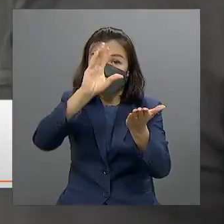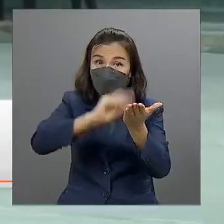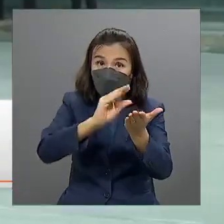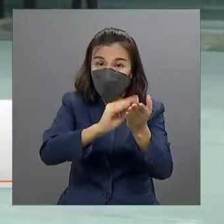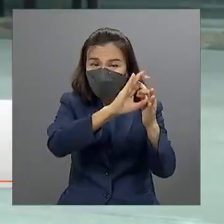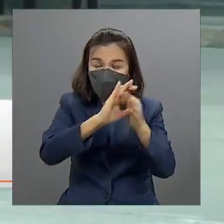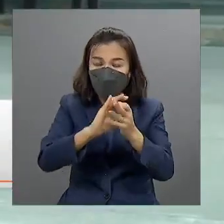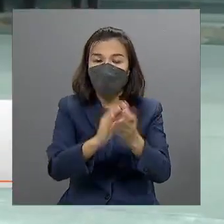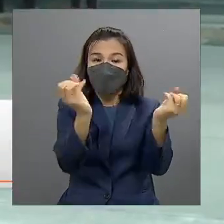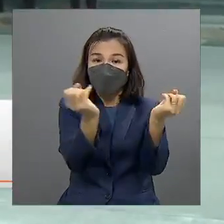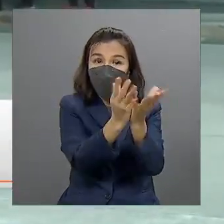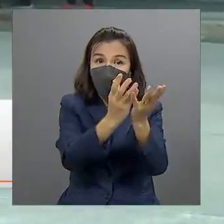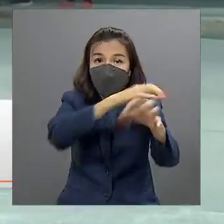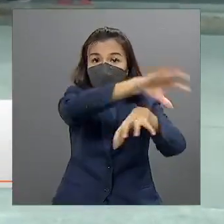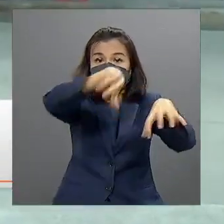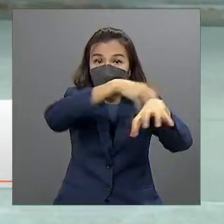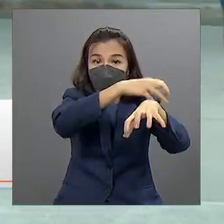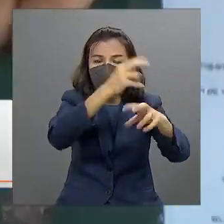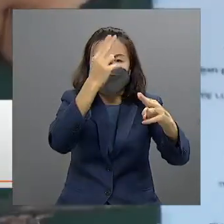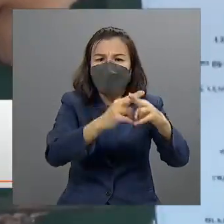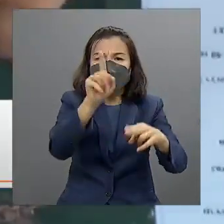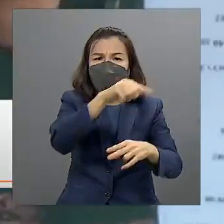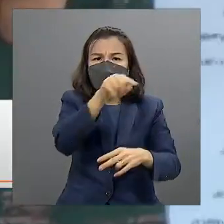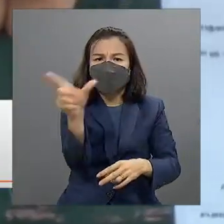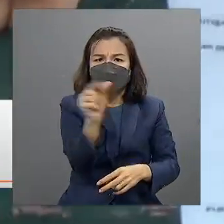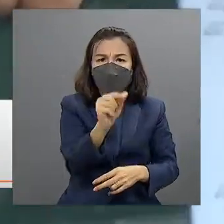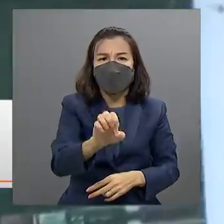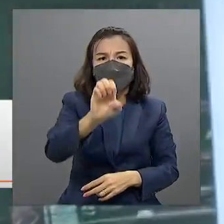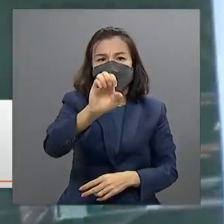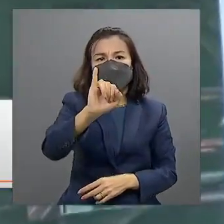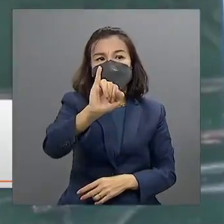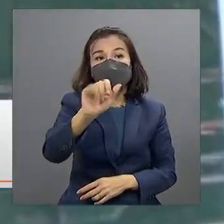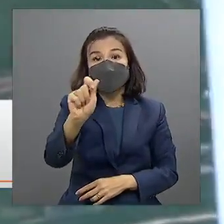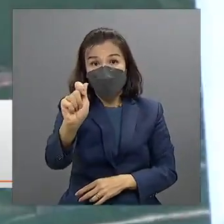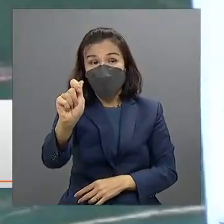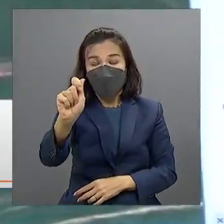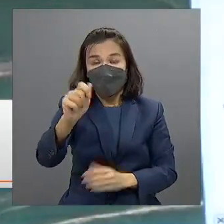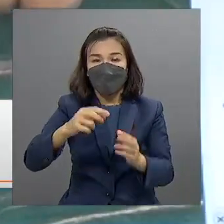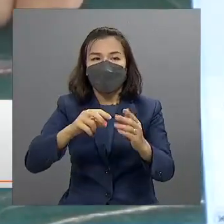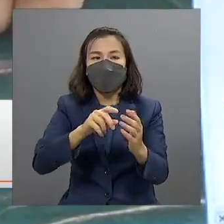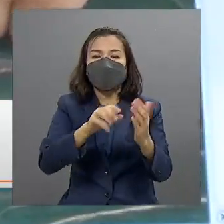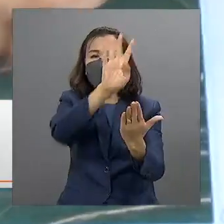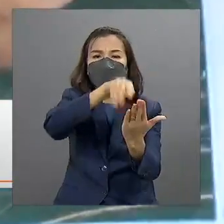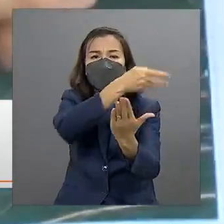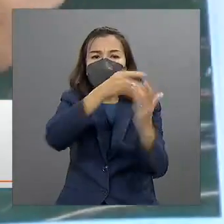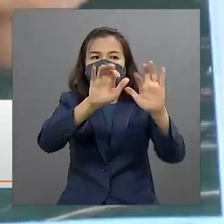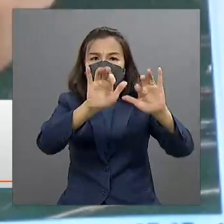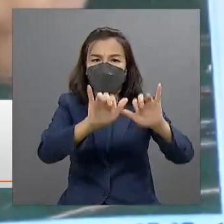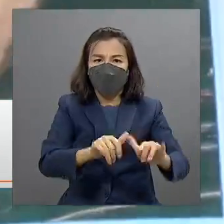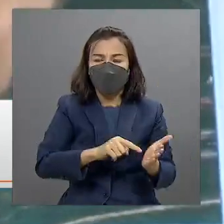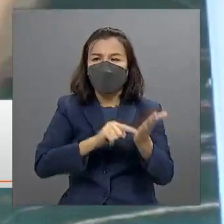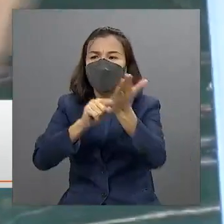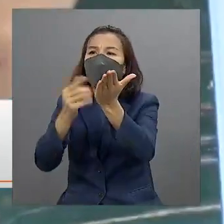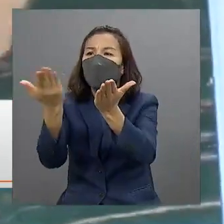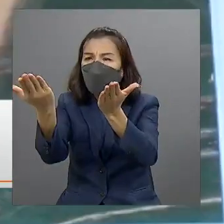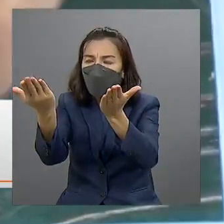ี่จะทำขึ้นเสนอสำนังงานโยบายและแผนสพยากรและสิงแวดร้อมเพื่ใช้ประกอบเอกสารการขออนุมัก่อสรางและพั